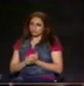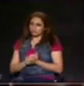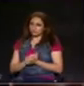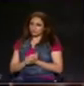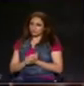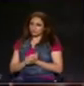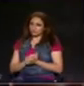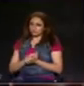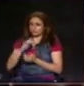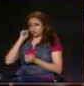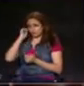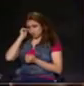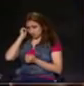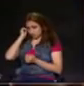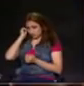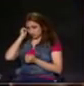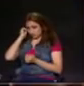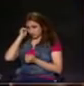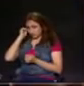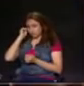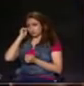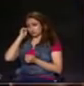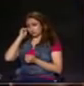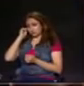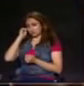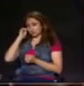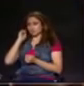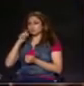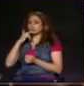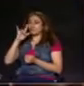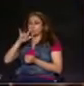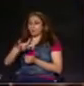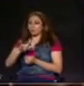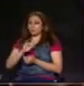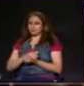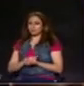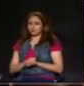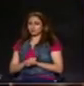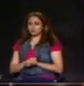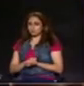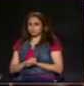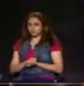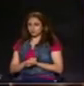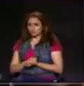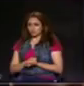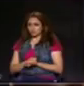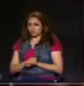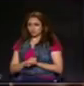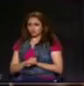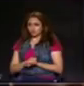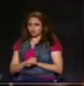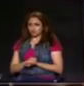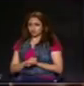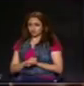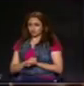لك، يعني ما فيش حد من حقك عليه انه يعمل لك اي شيء، حتى لو كان ابوك وامك على فكره. يعني اللي يعمل لك حاجه كتر